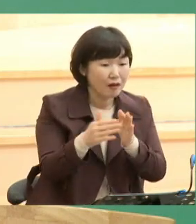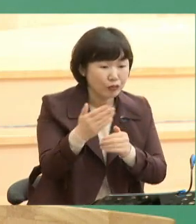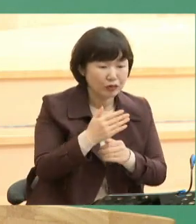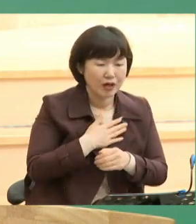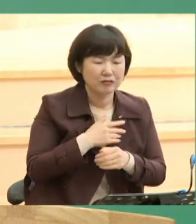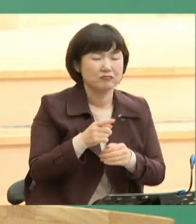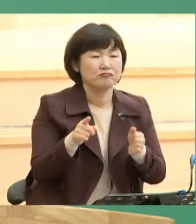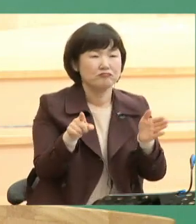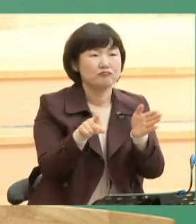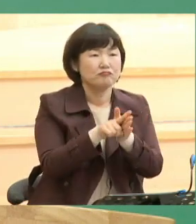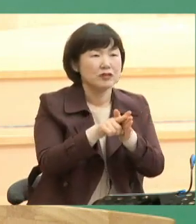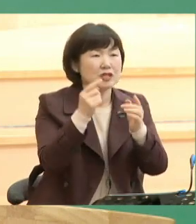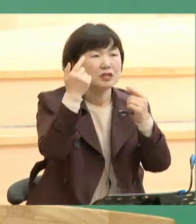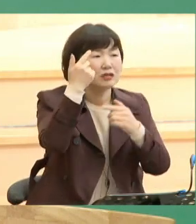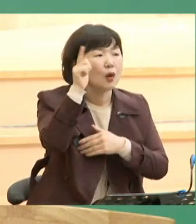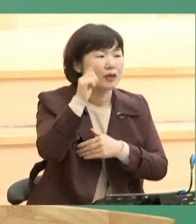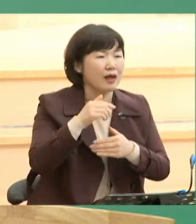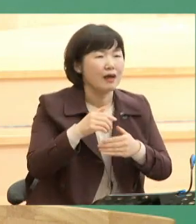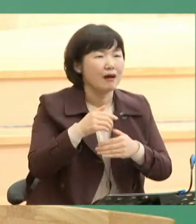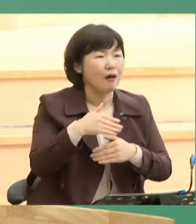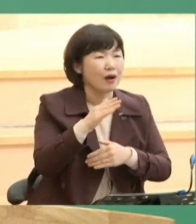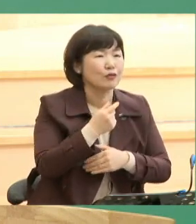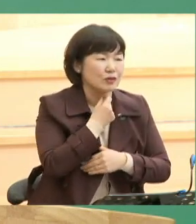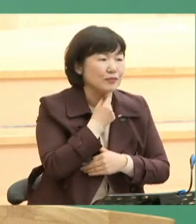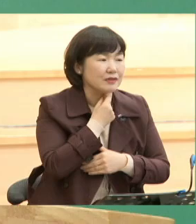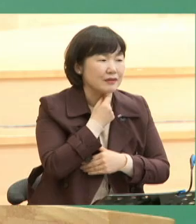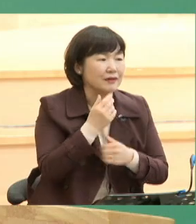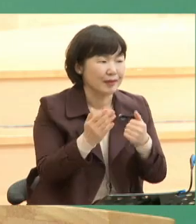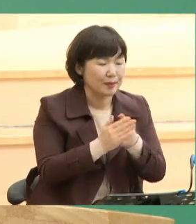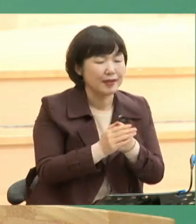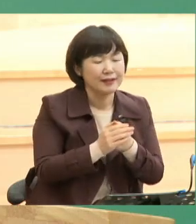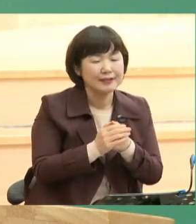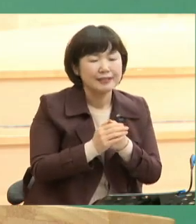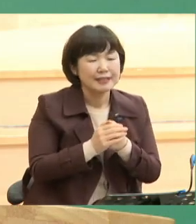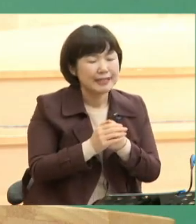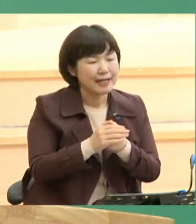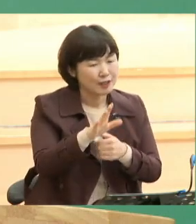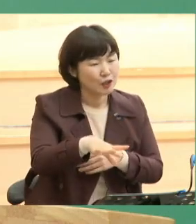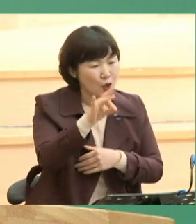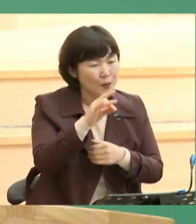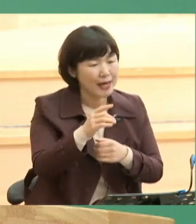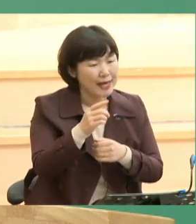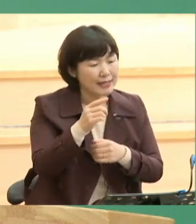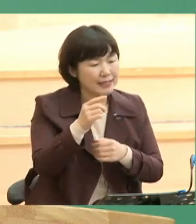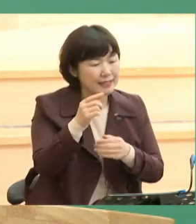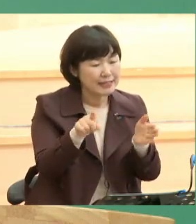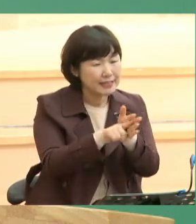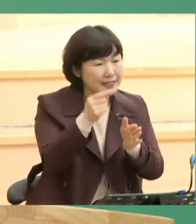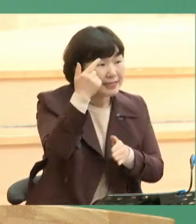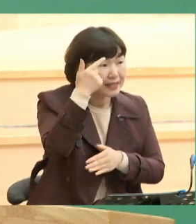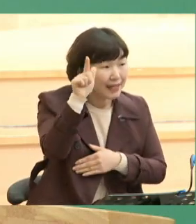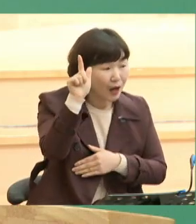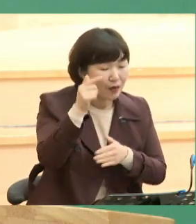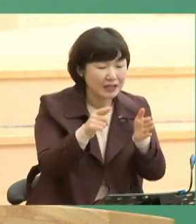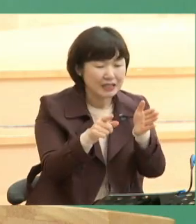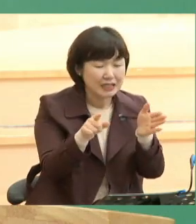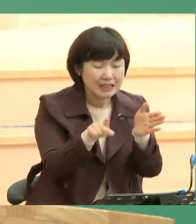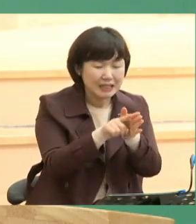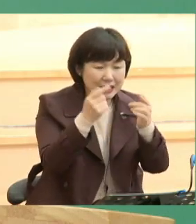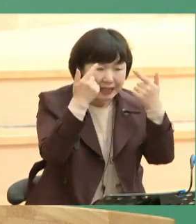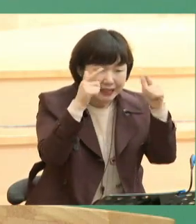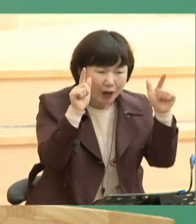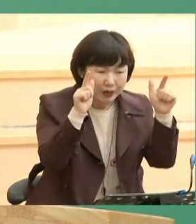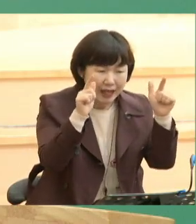했었습니다 하나님의 은혜를 주셔서 가지고 그런 마음을 주셨다 그런데 일단 신대원 을 가기전에 그러니까 신학 대학을 가기 전에